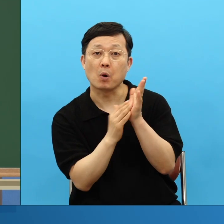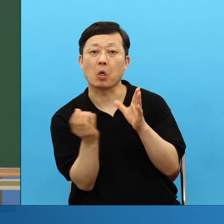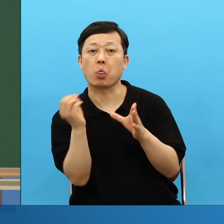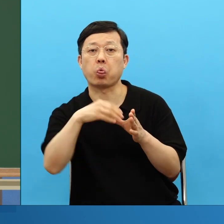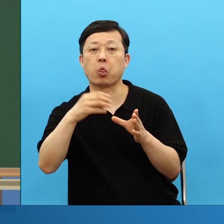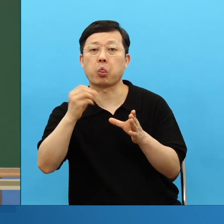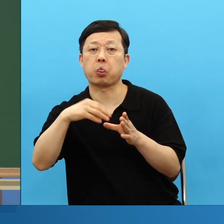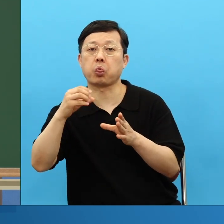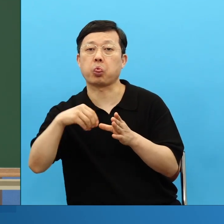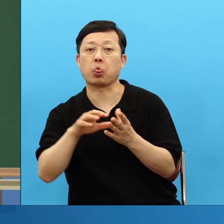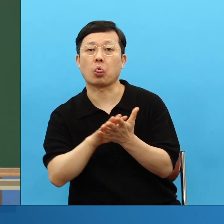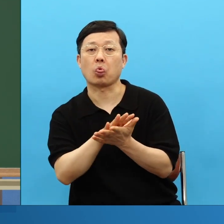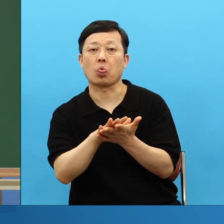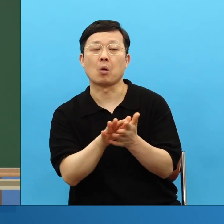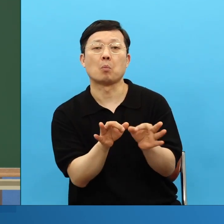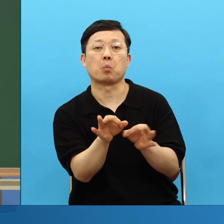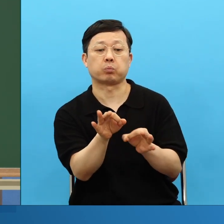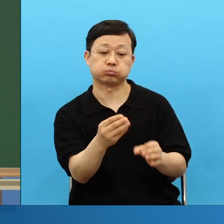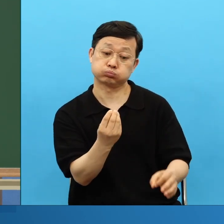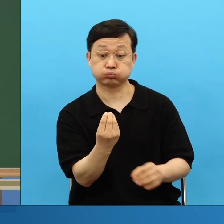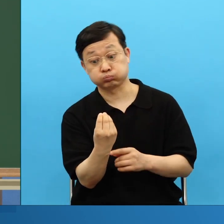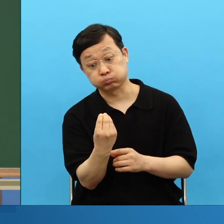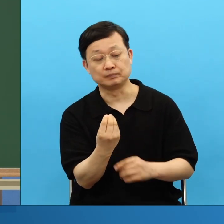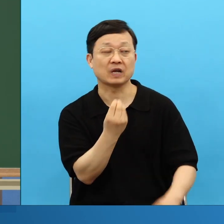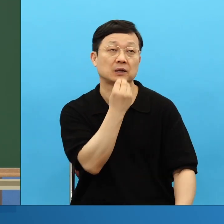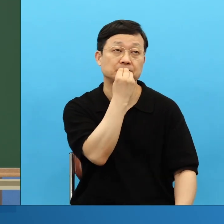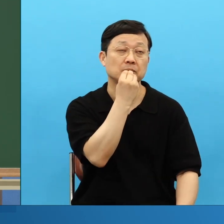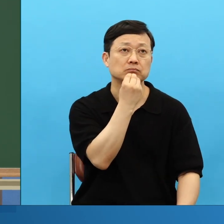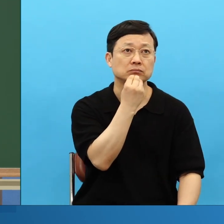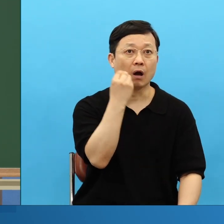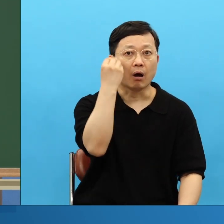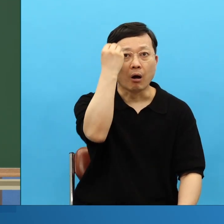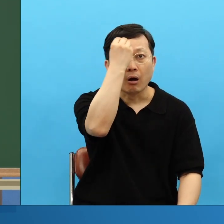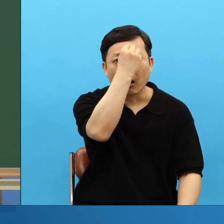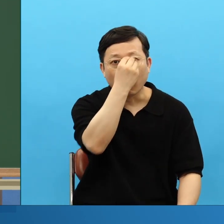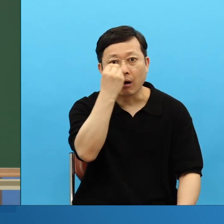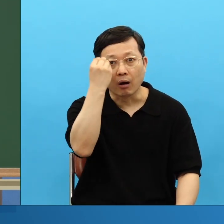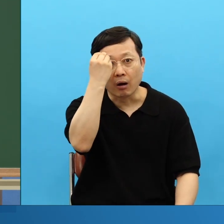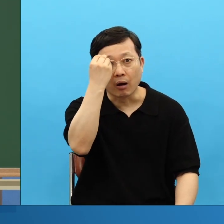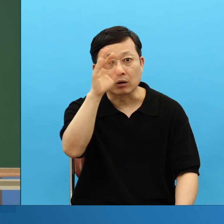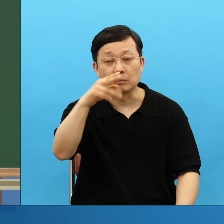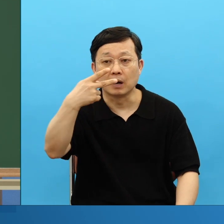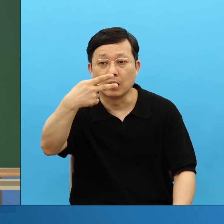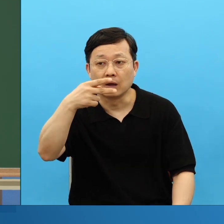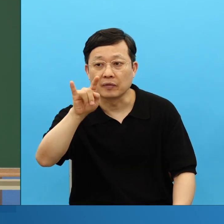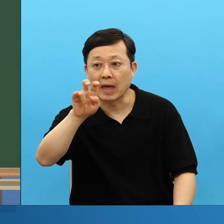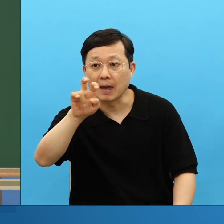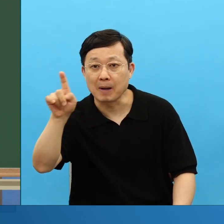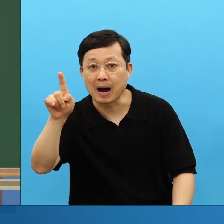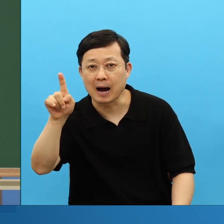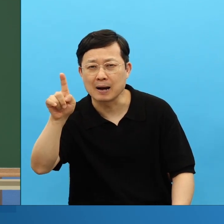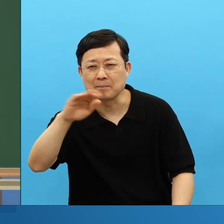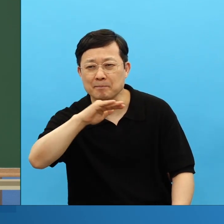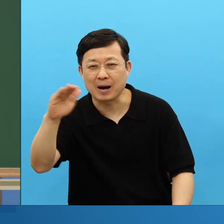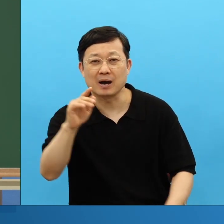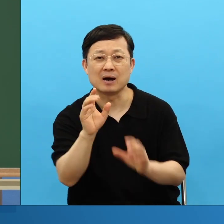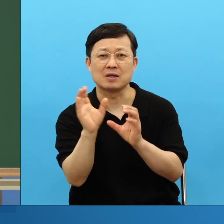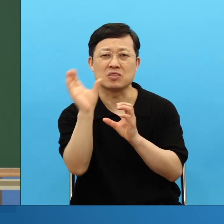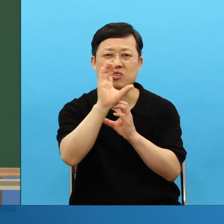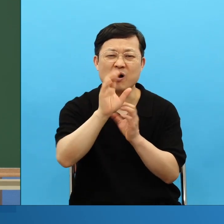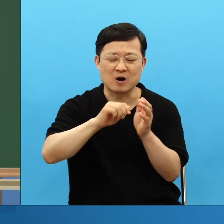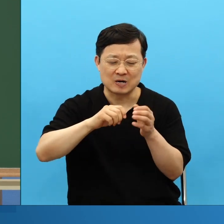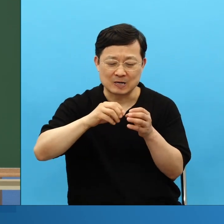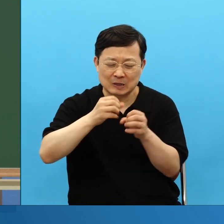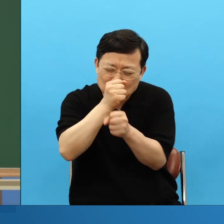그게 일반 대마가 아니에요. 대마를 합성해서 대마보다 더 강한 이